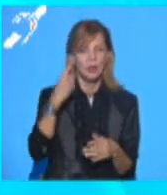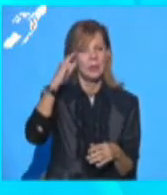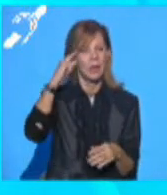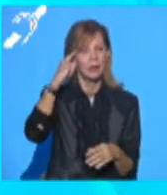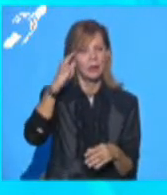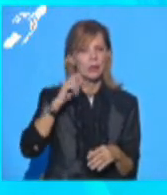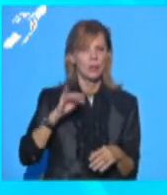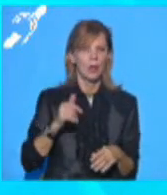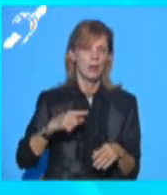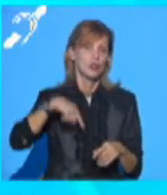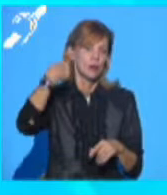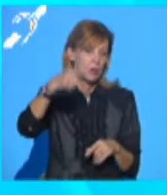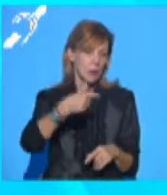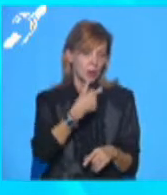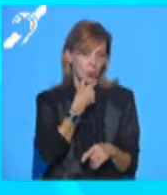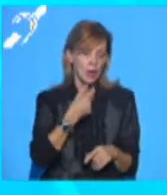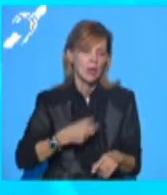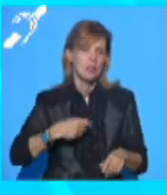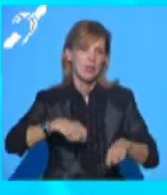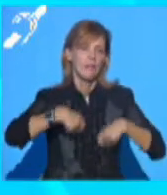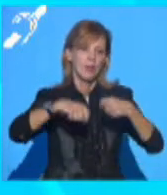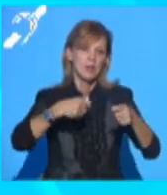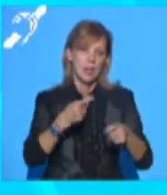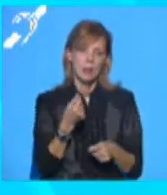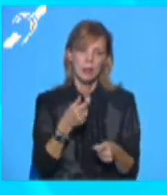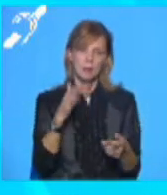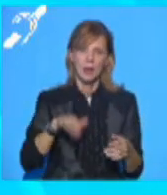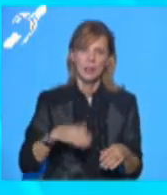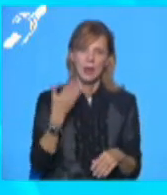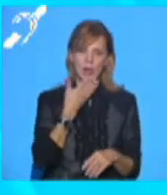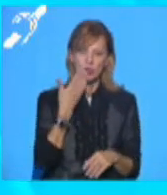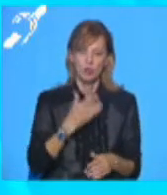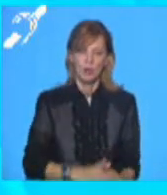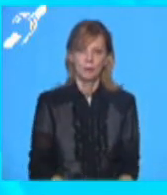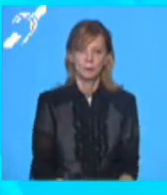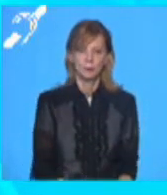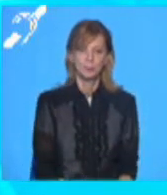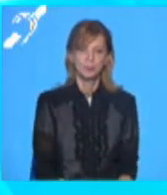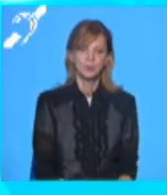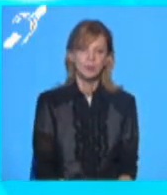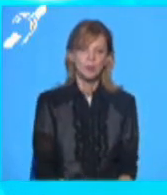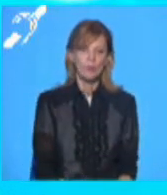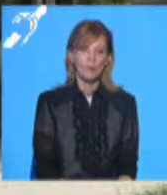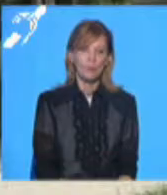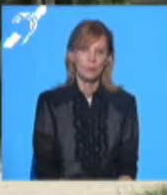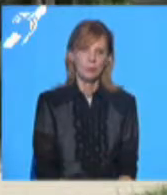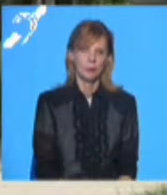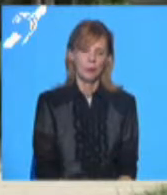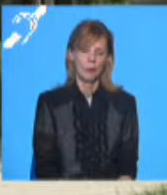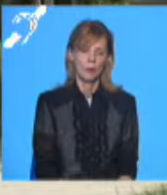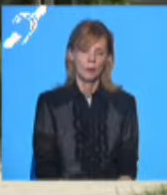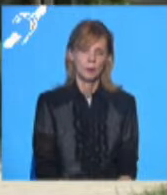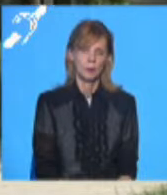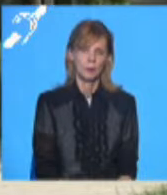că se gândește ca și în următorii ani să mai investească bani în unitatea de învățământ.